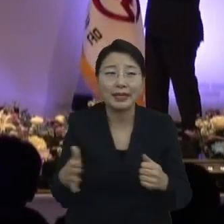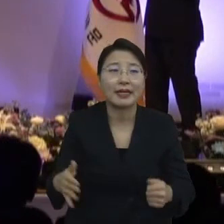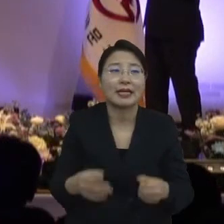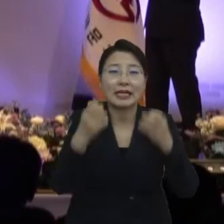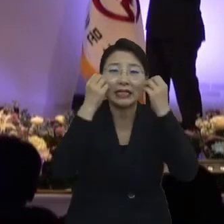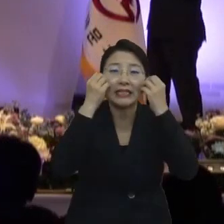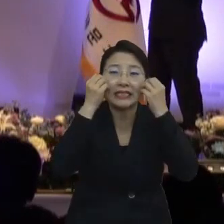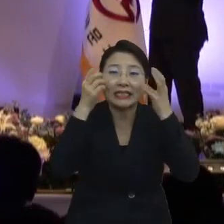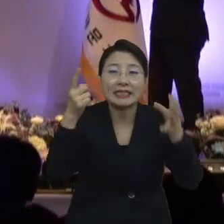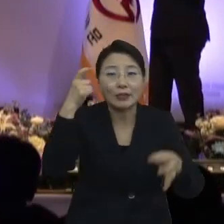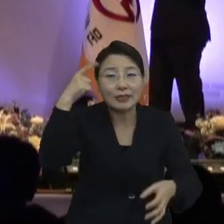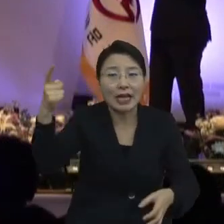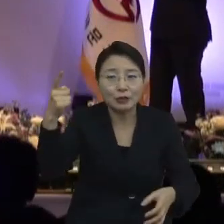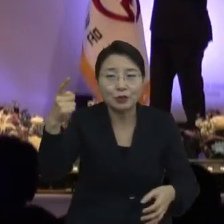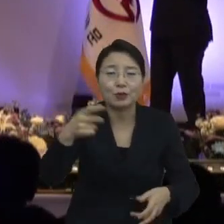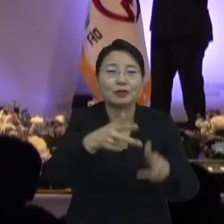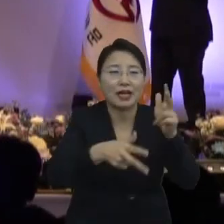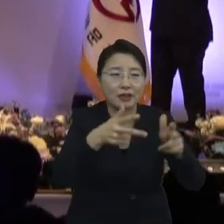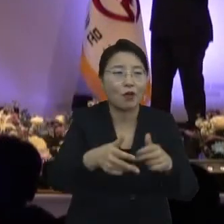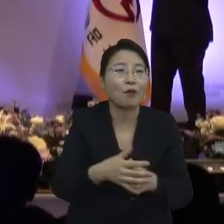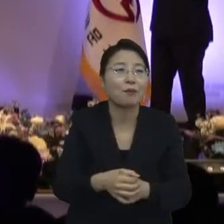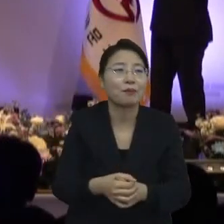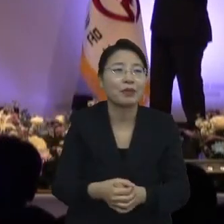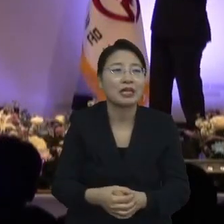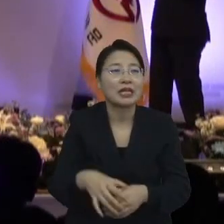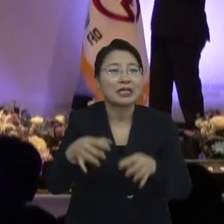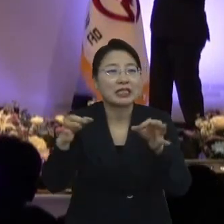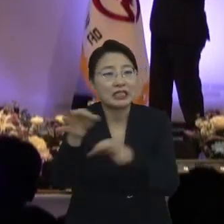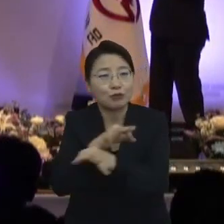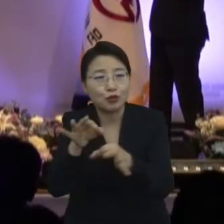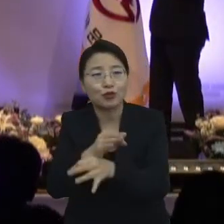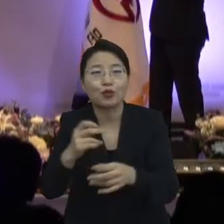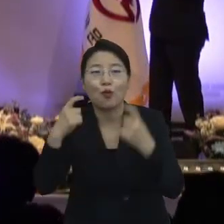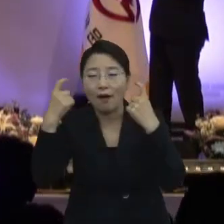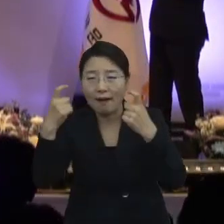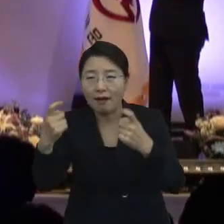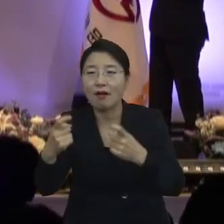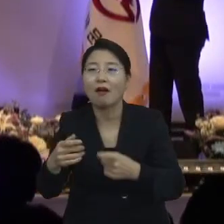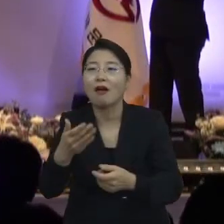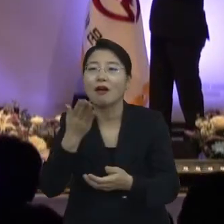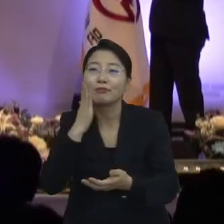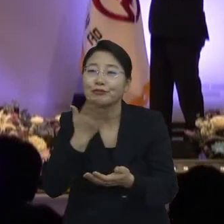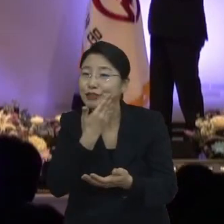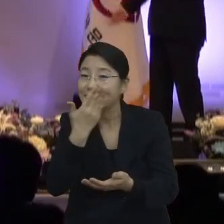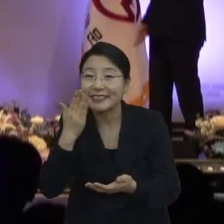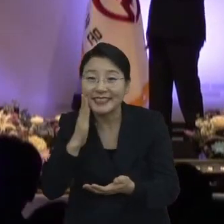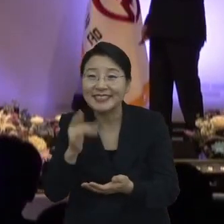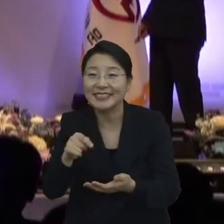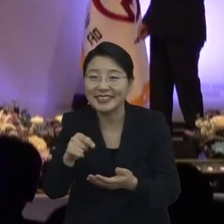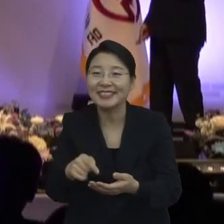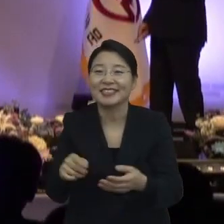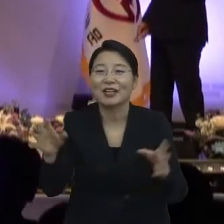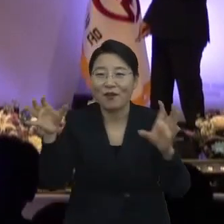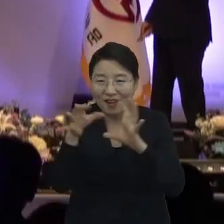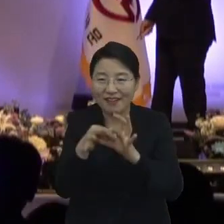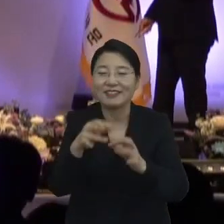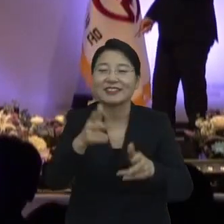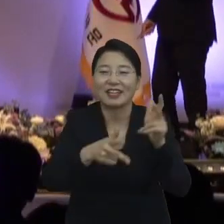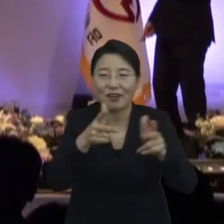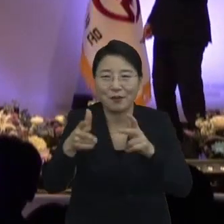뷰티산업까지 이 네 가지의 산업이 우리를 먹여 살리는 산업 역할을 하는데 하나하나 잠깐